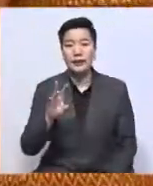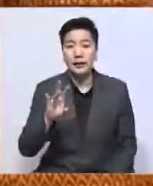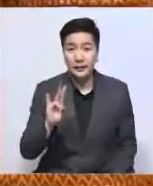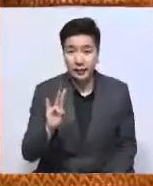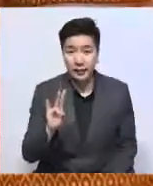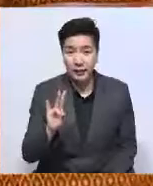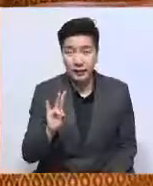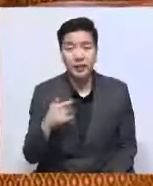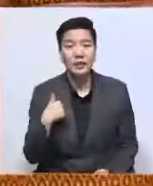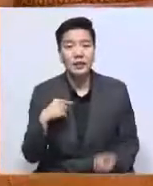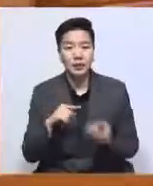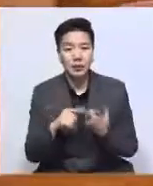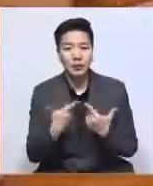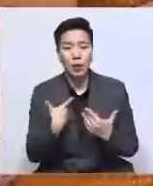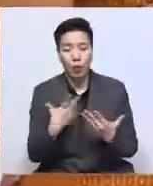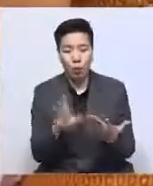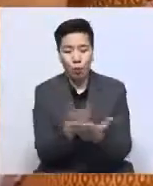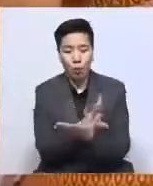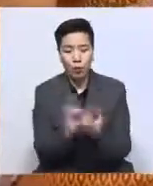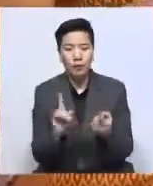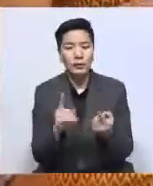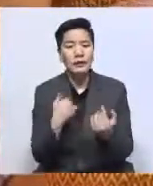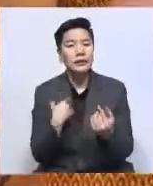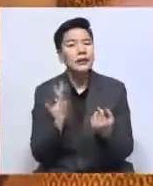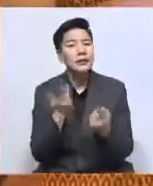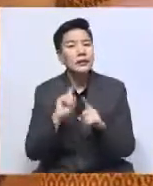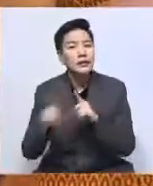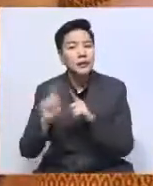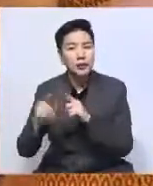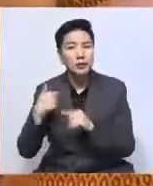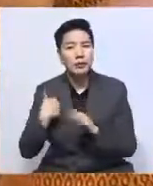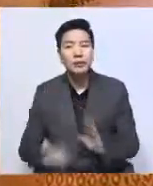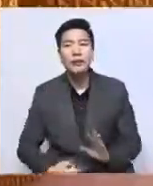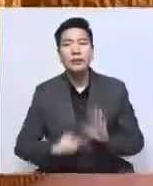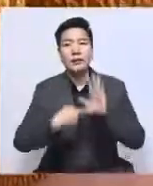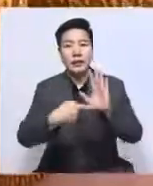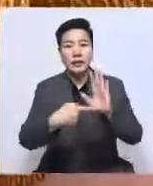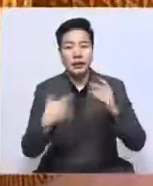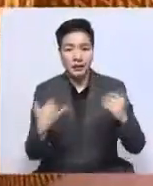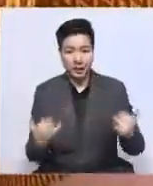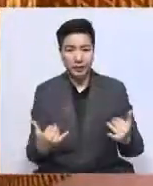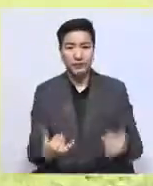การแสดงศิลปะวัฒนธรรมอีกต่างๆมากมายค่ะ